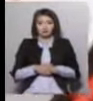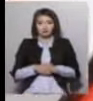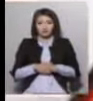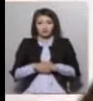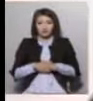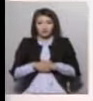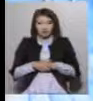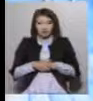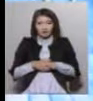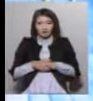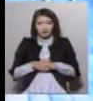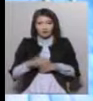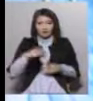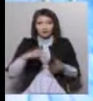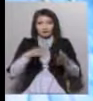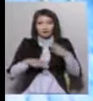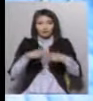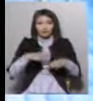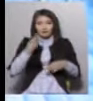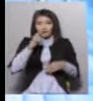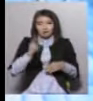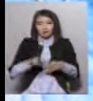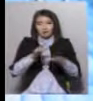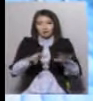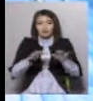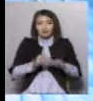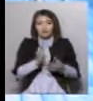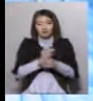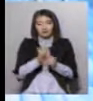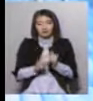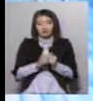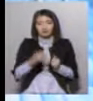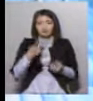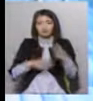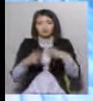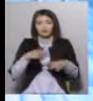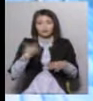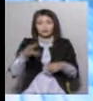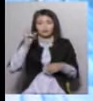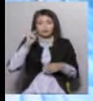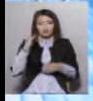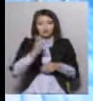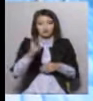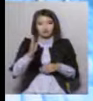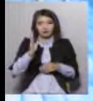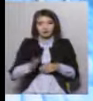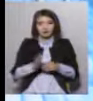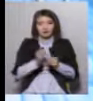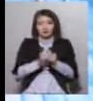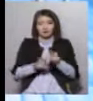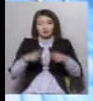можем освоить азы программирования и конструирования. Ведь в это время роботы очень нужны. Они, их основная функция – помощь